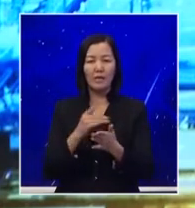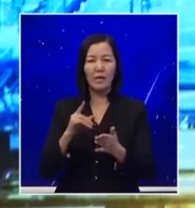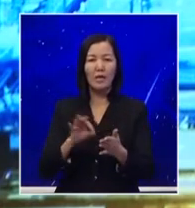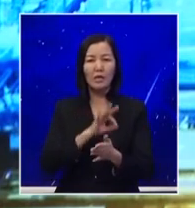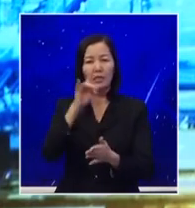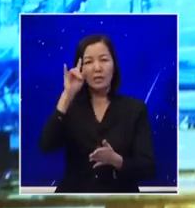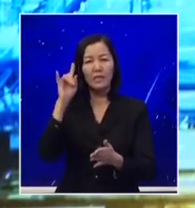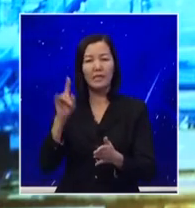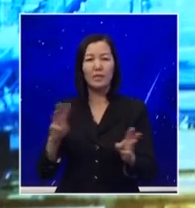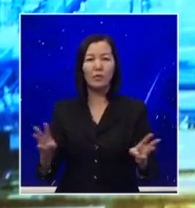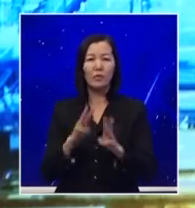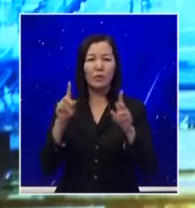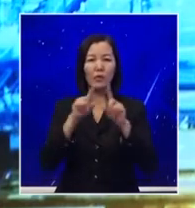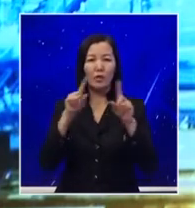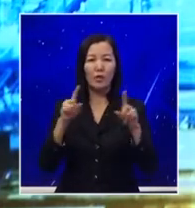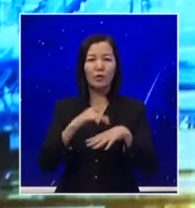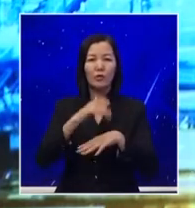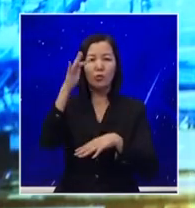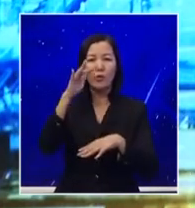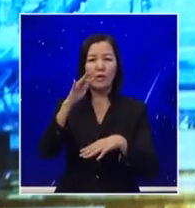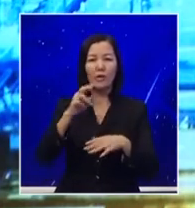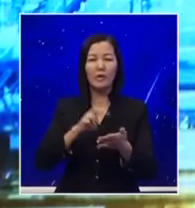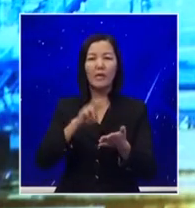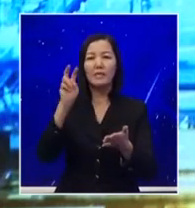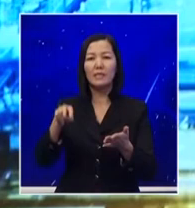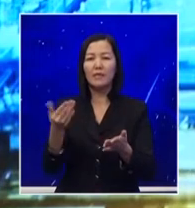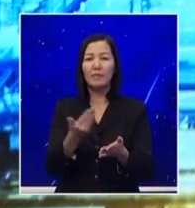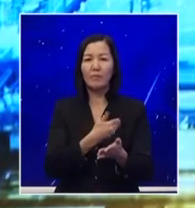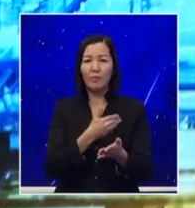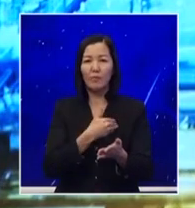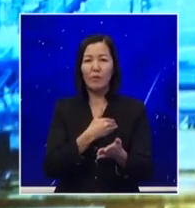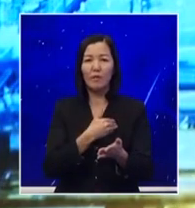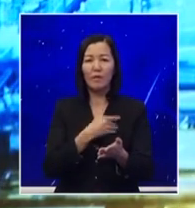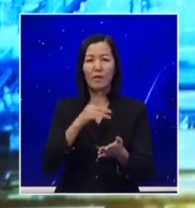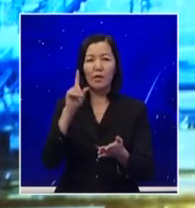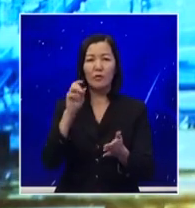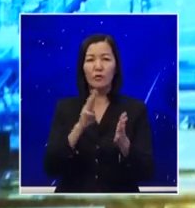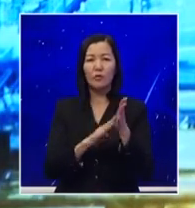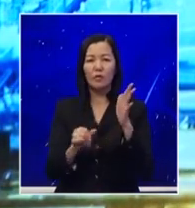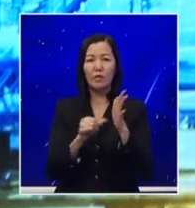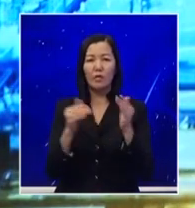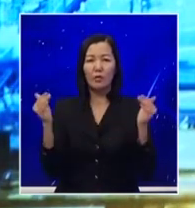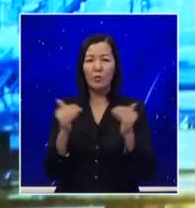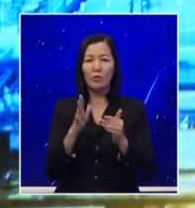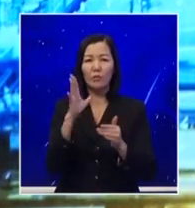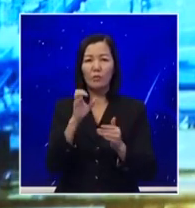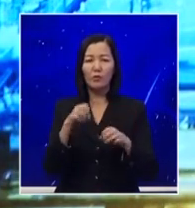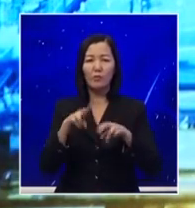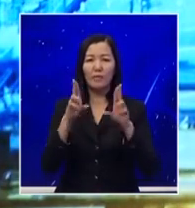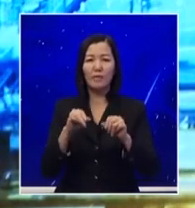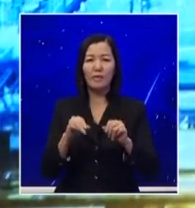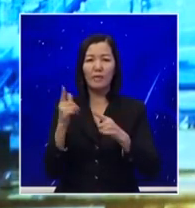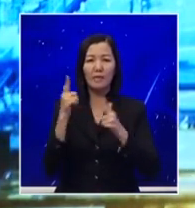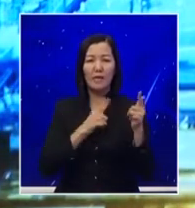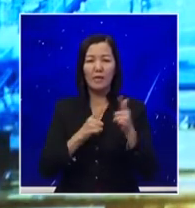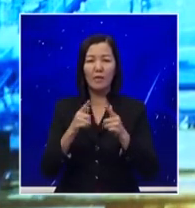әйелдер өртенген ғимараттың жоғарғы қабатынан секіріп кетпек болды. Ал ел бойынша 196 колледж 500 мамандық бойынша